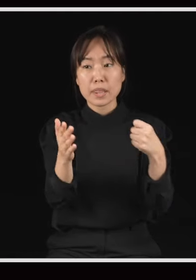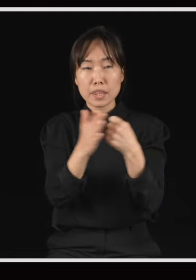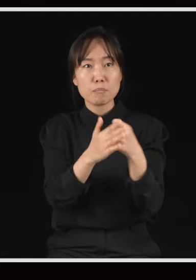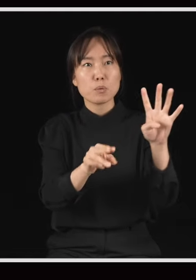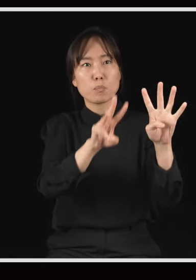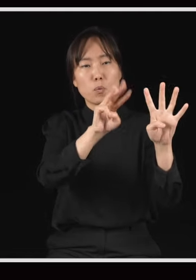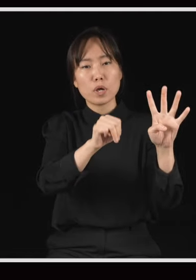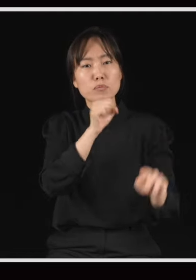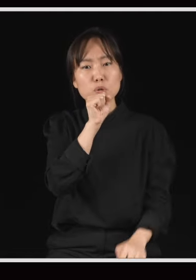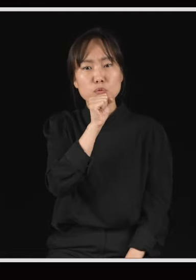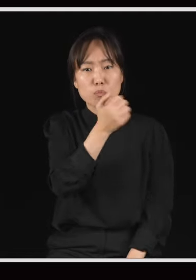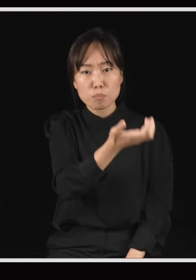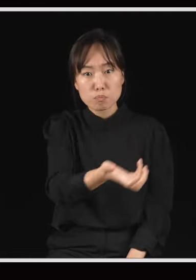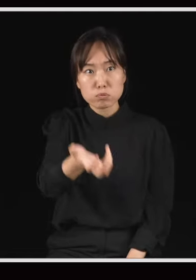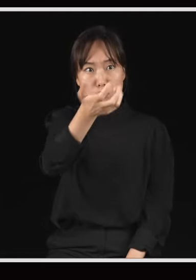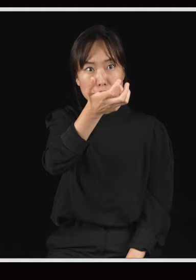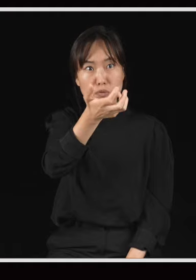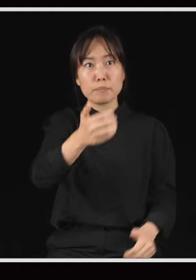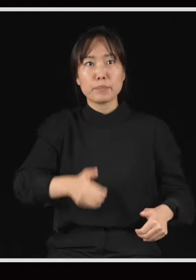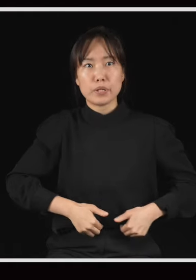4M의 점수를 내가 높여놓으면 돼요.